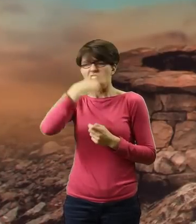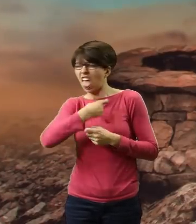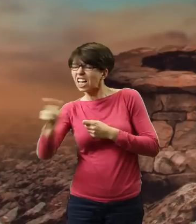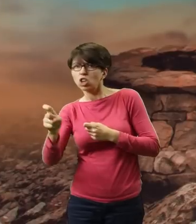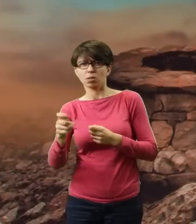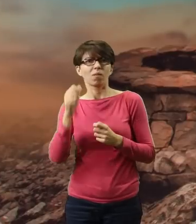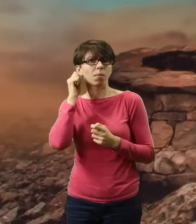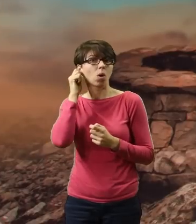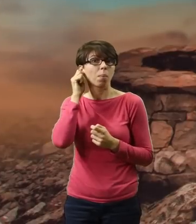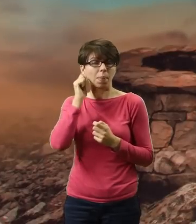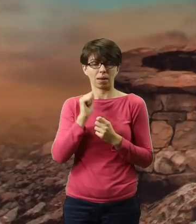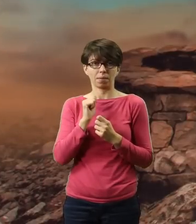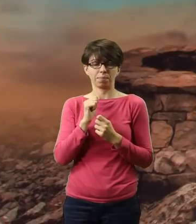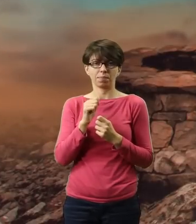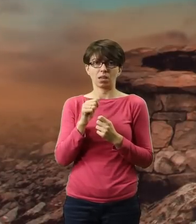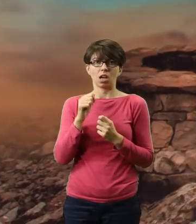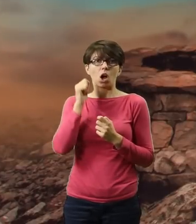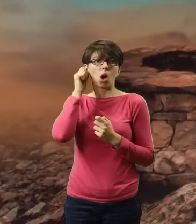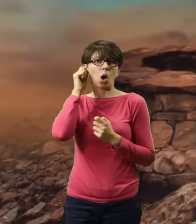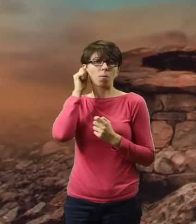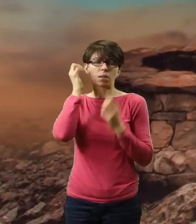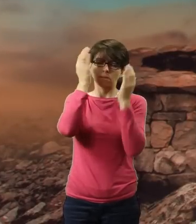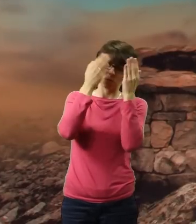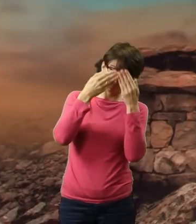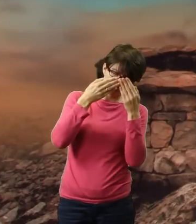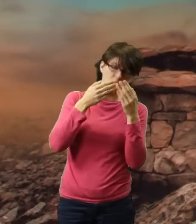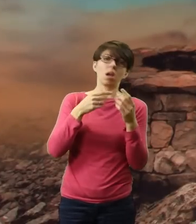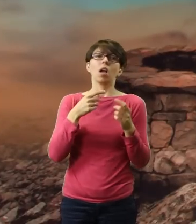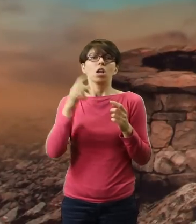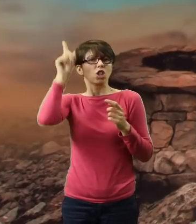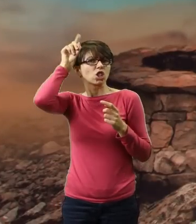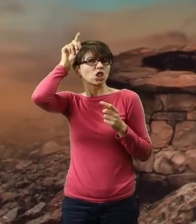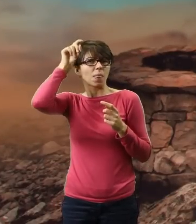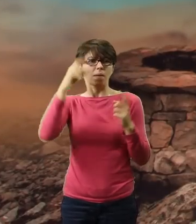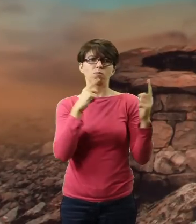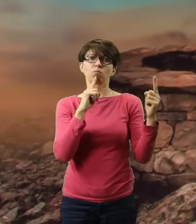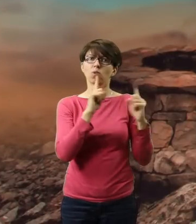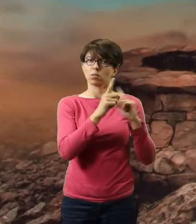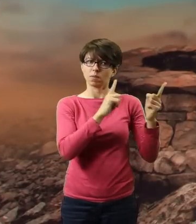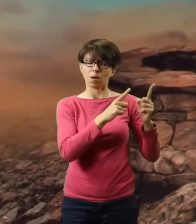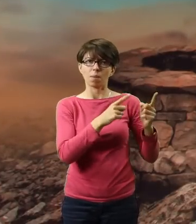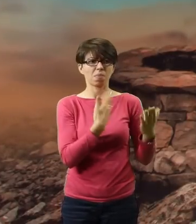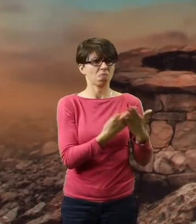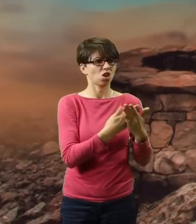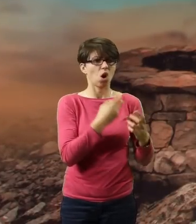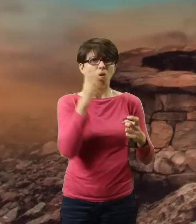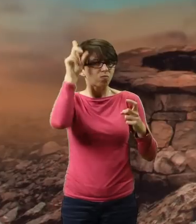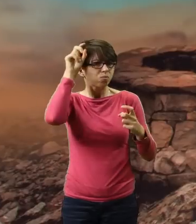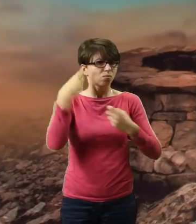egzorcyzmowa pewną kobietę i kiedy pytam złego ducha o przeszkody Dlaczego Moś